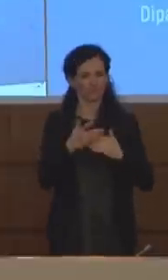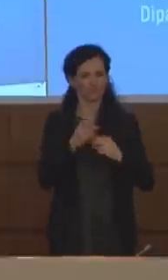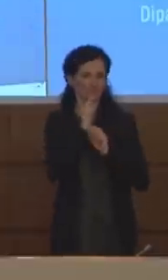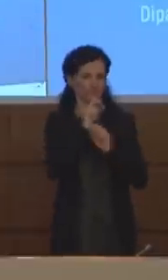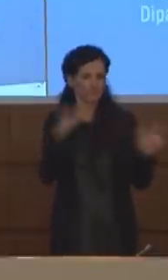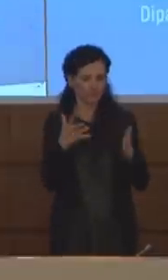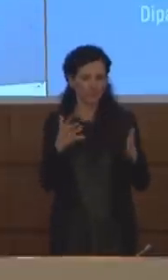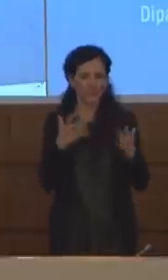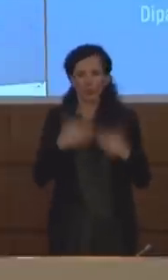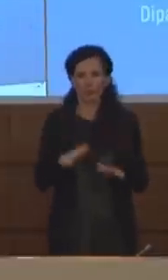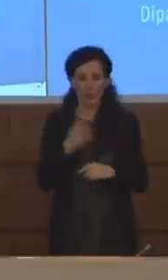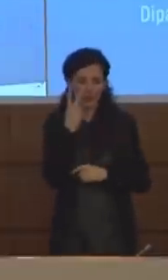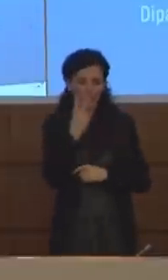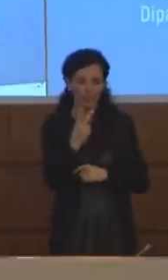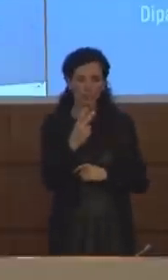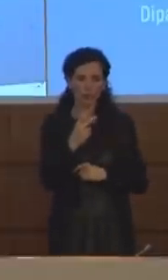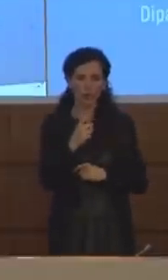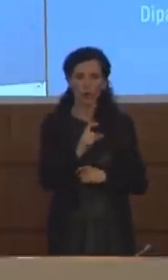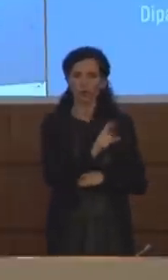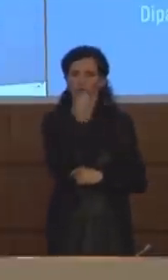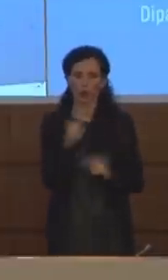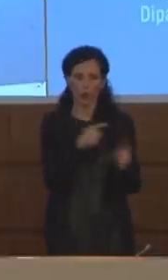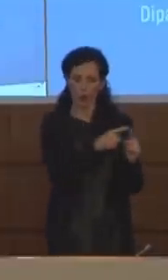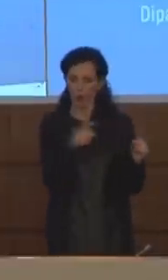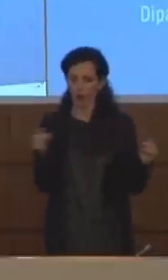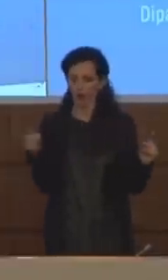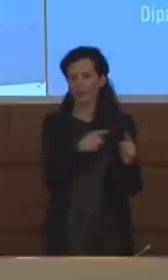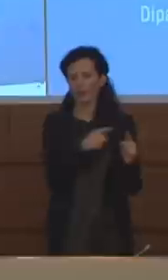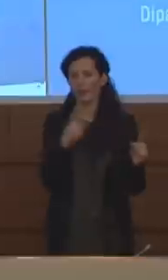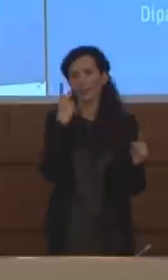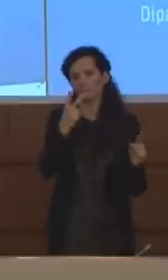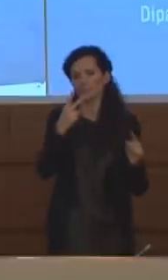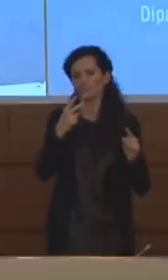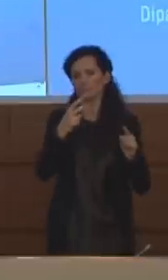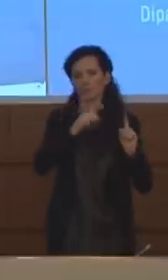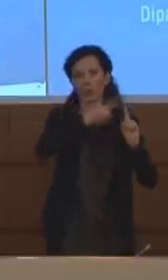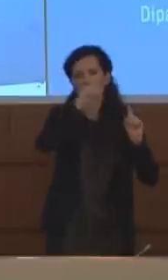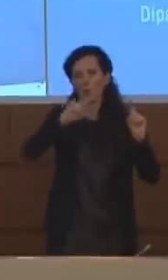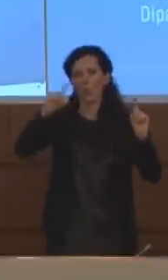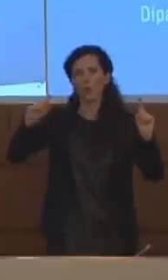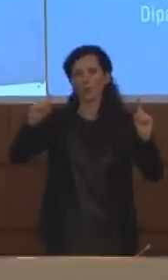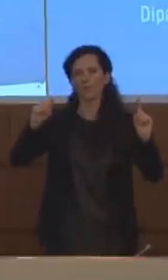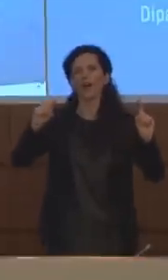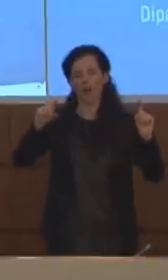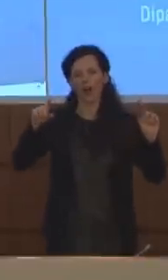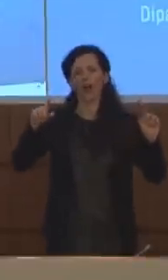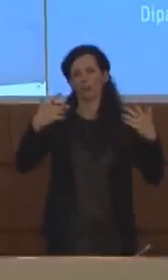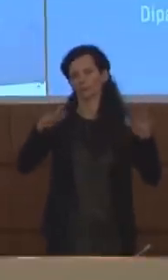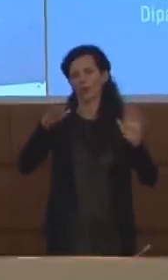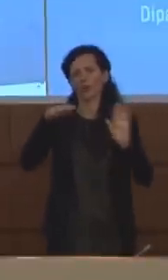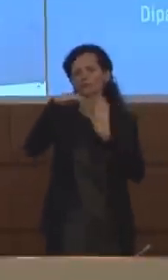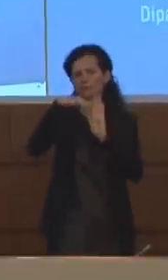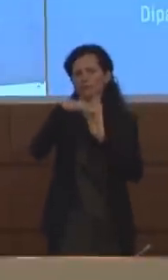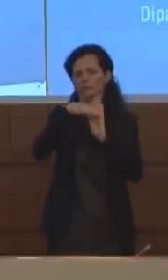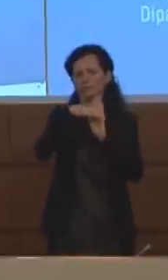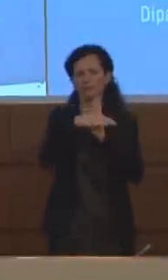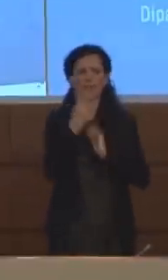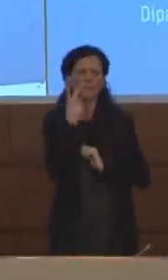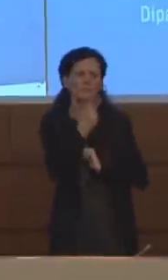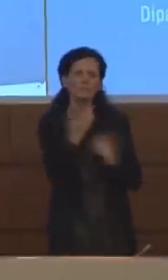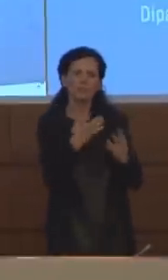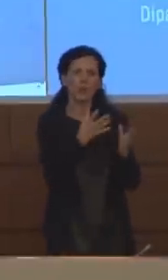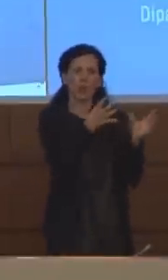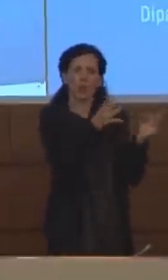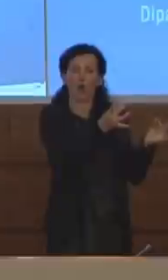siamo in un trend discendente con le curve i contagiati ricoverati